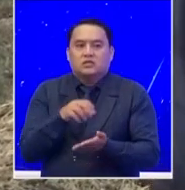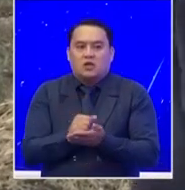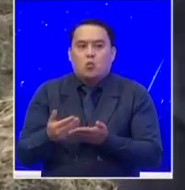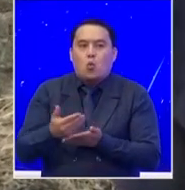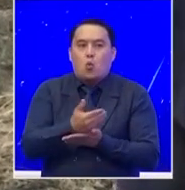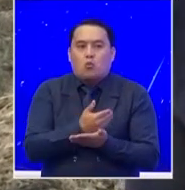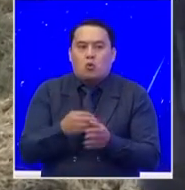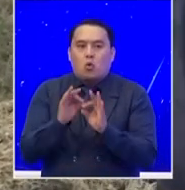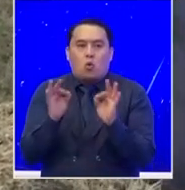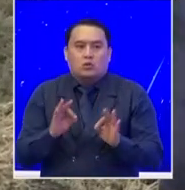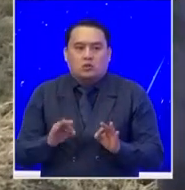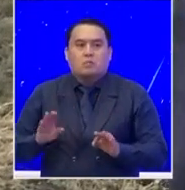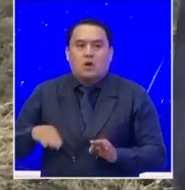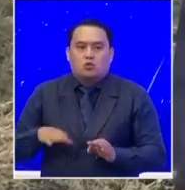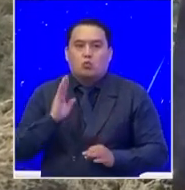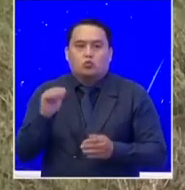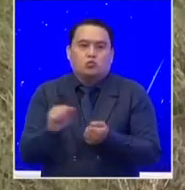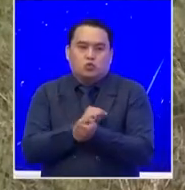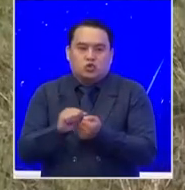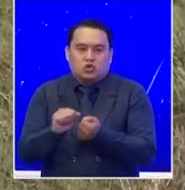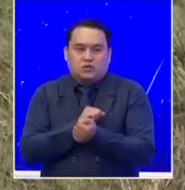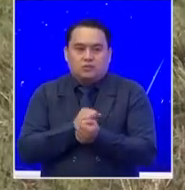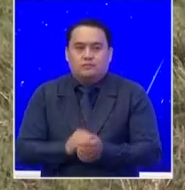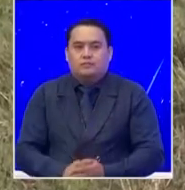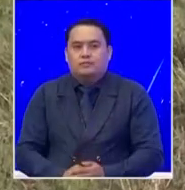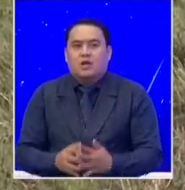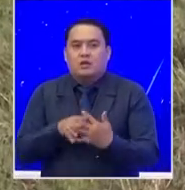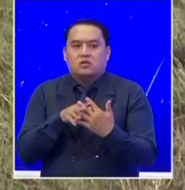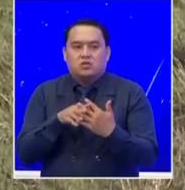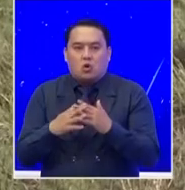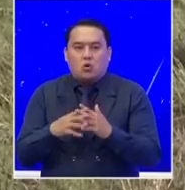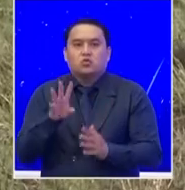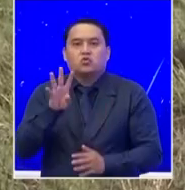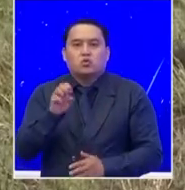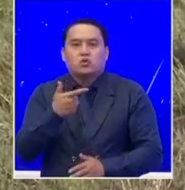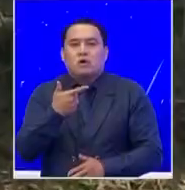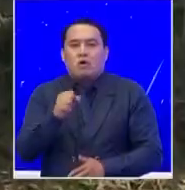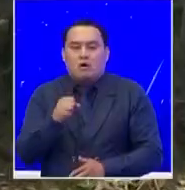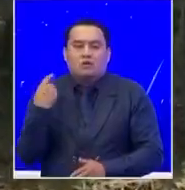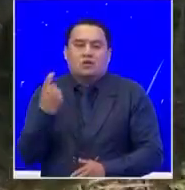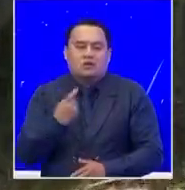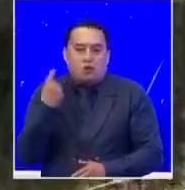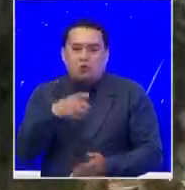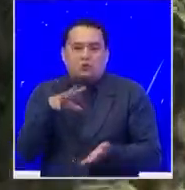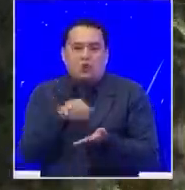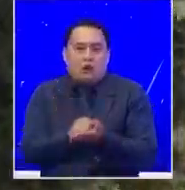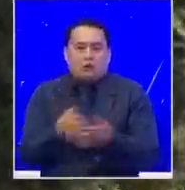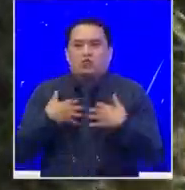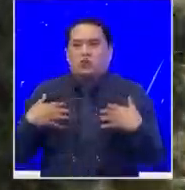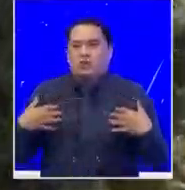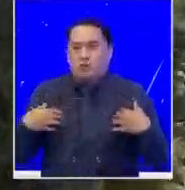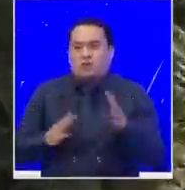уборкой. Косим, потом будем сушить. В Ушаральском сельском округе более 400 крестьянских хозяйств. Они занимаются